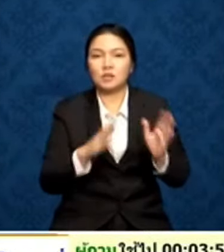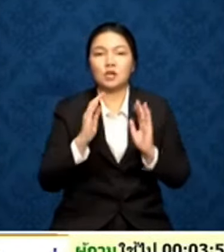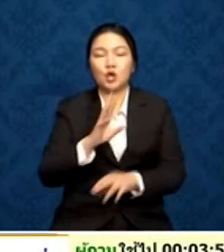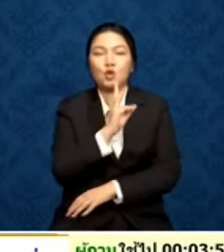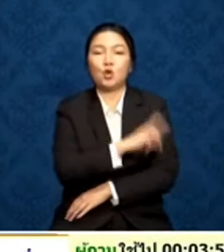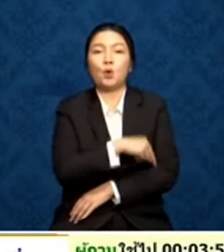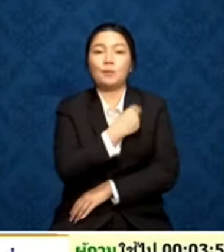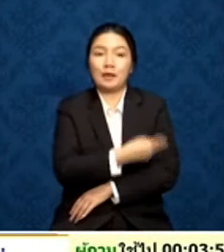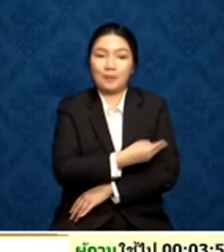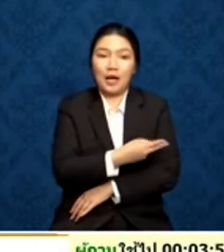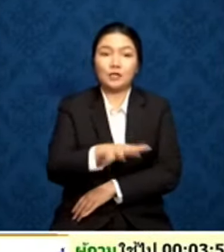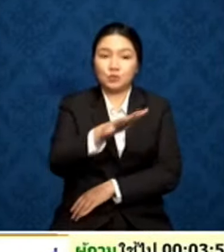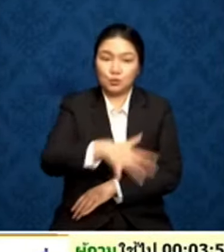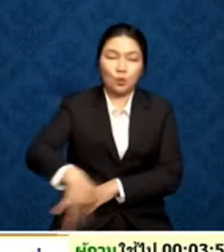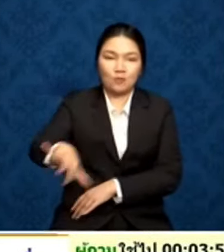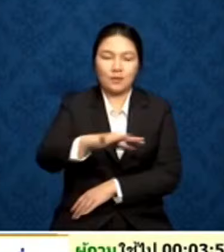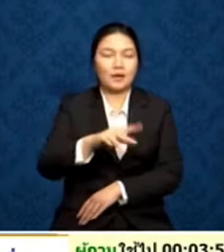กรมการแพทย์ก็มีแค่